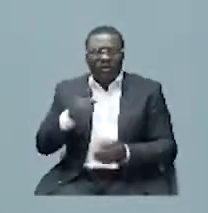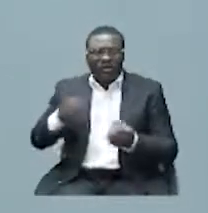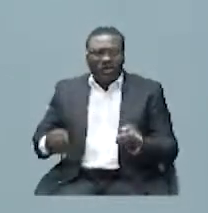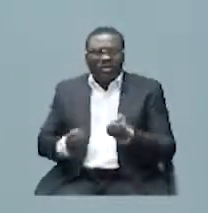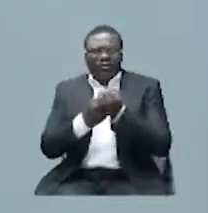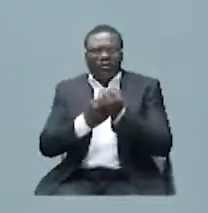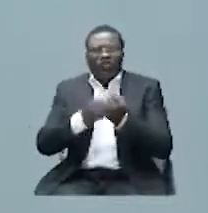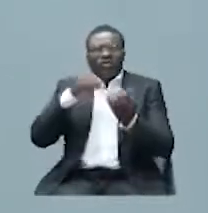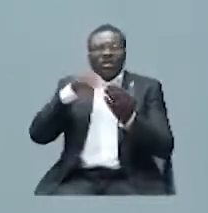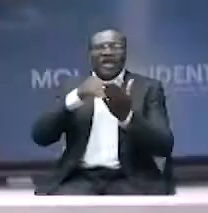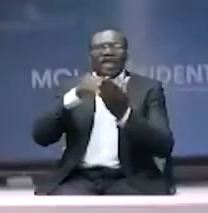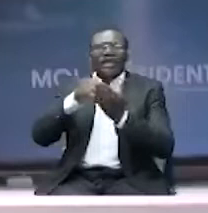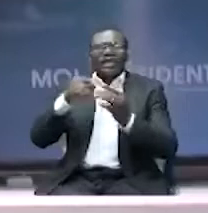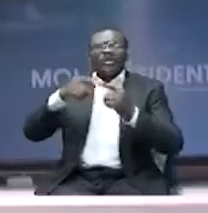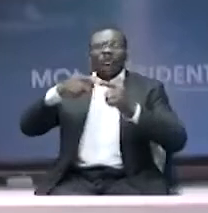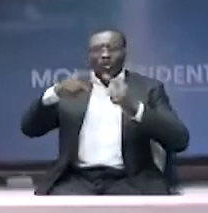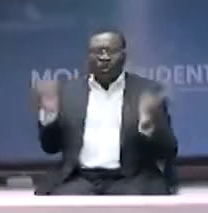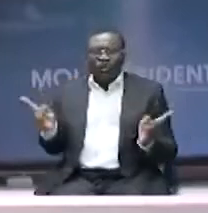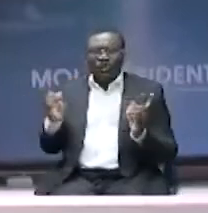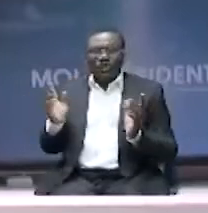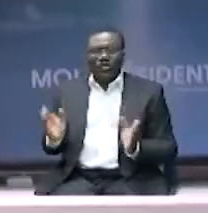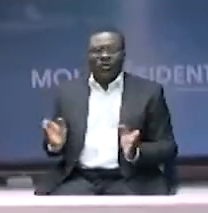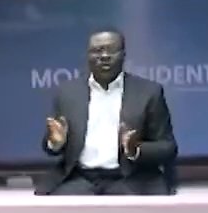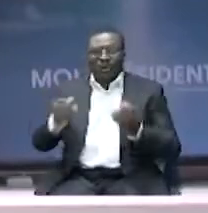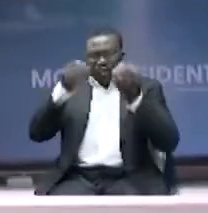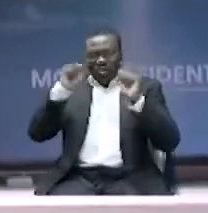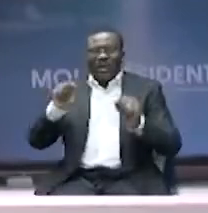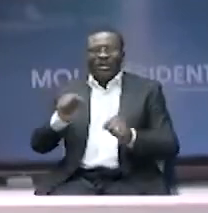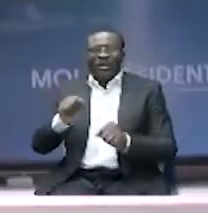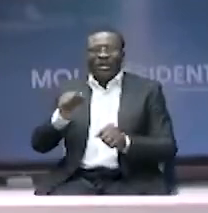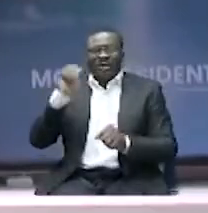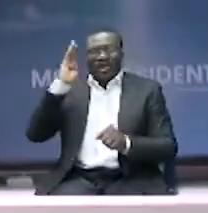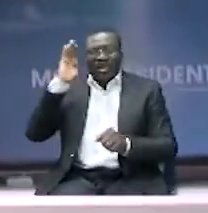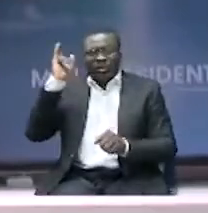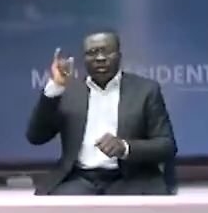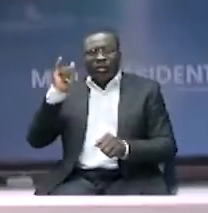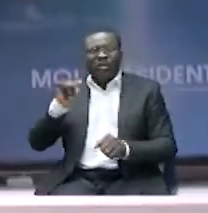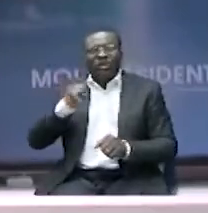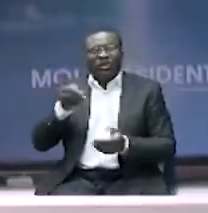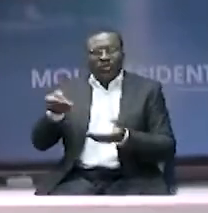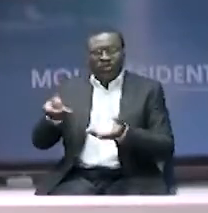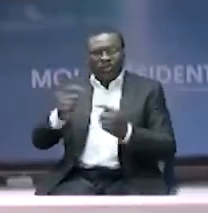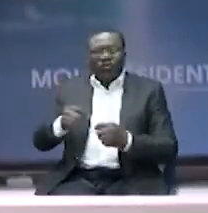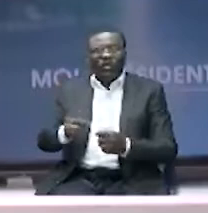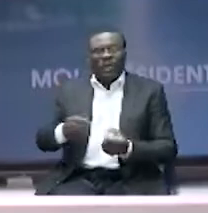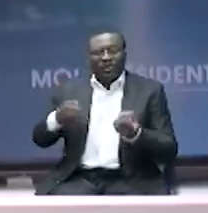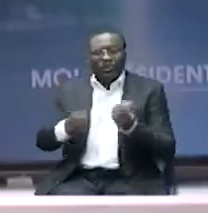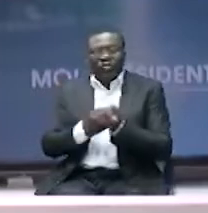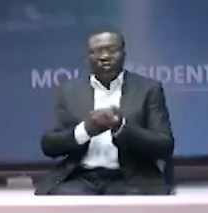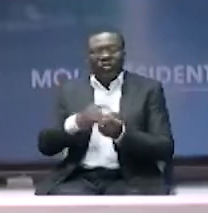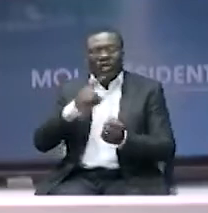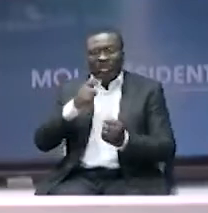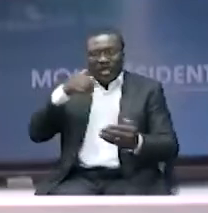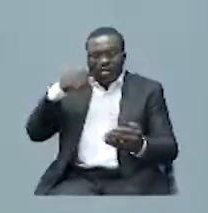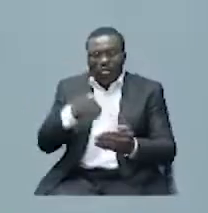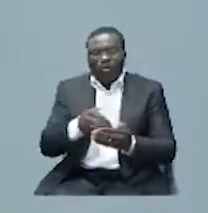les listes de l'opposition. Les listes de l'opposition au président en exercice que je venais de soutenir et dont j'étais